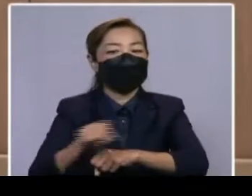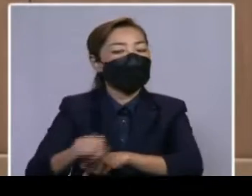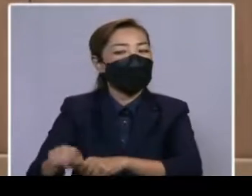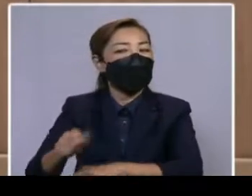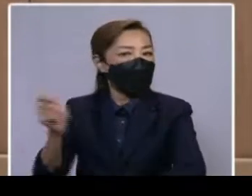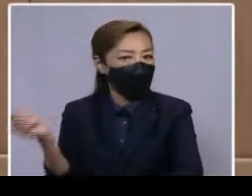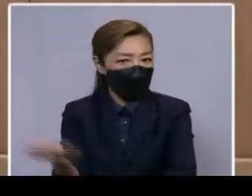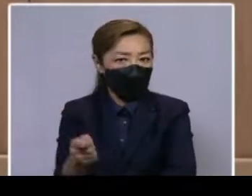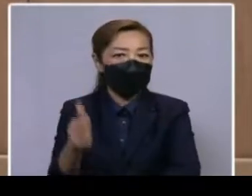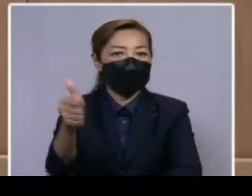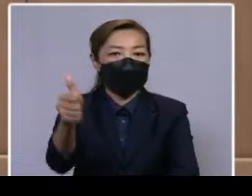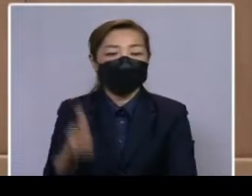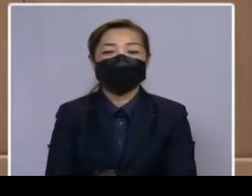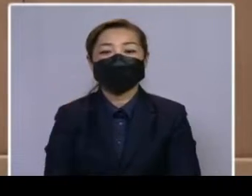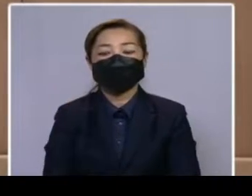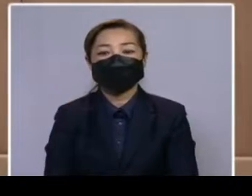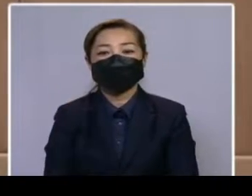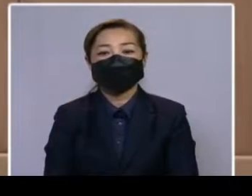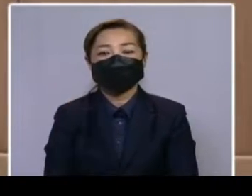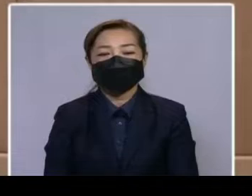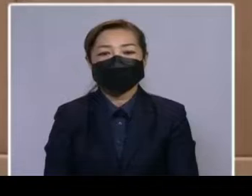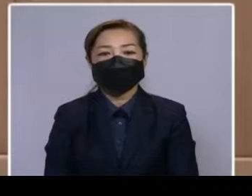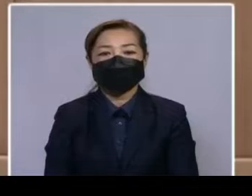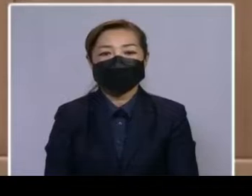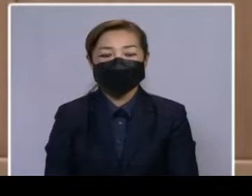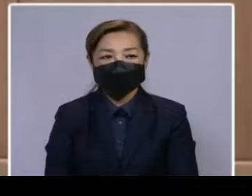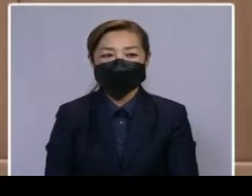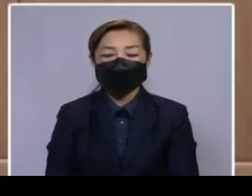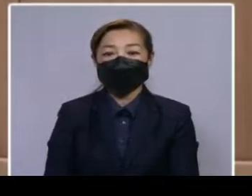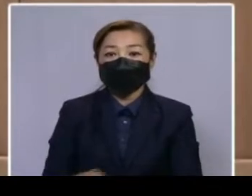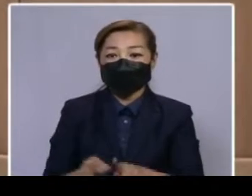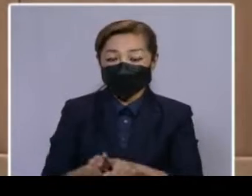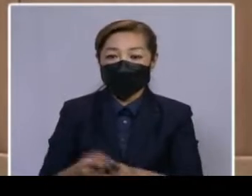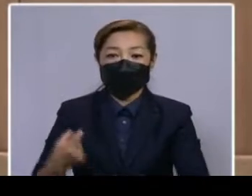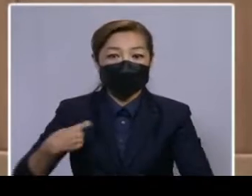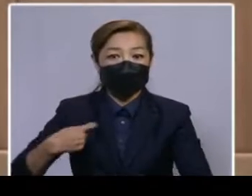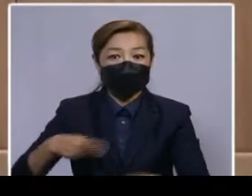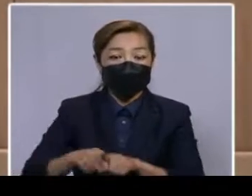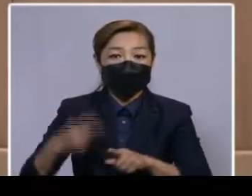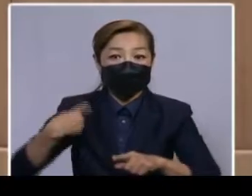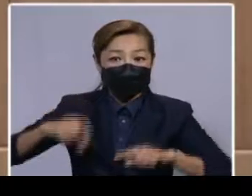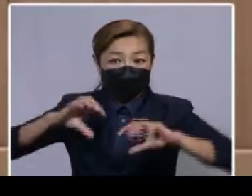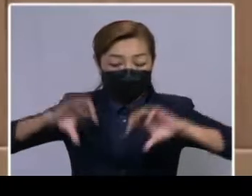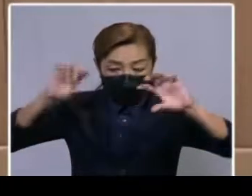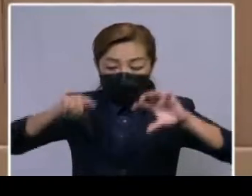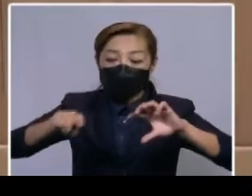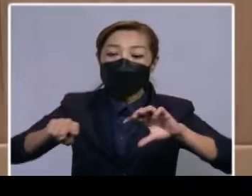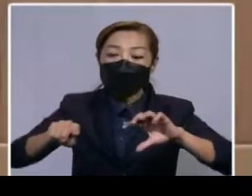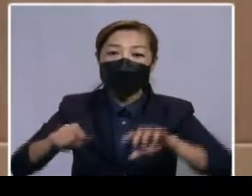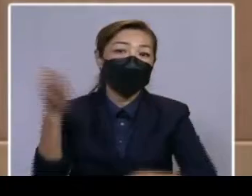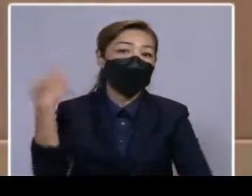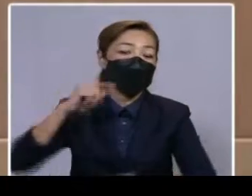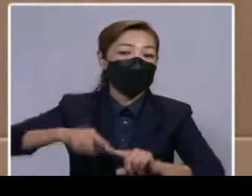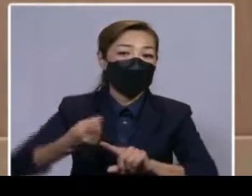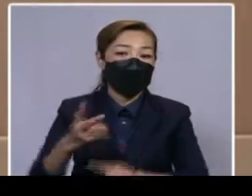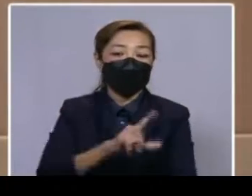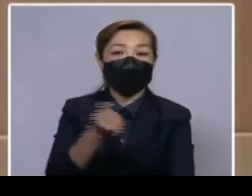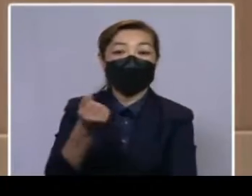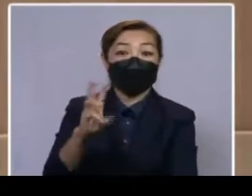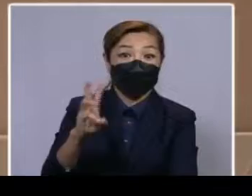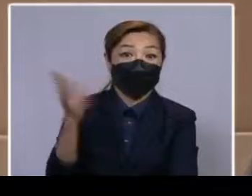ด้านนายกุณฑนิดบอกอีกครั้งว่าตั้งแต่รับคดีนี้เข้าสู่อำนาจการสอบสวนวันที่ 16ธันวาคมที่ผ่านมา